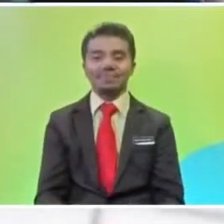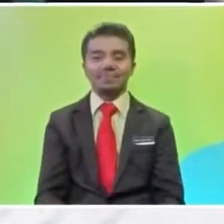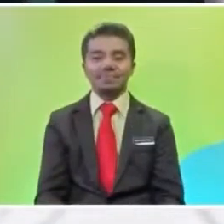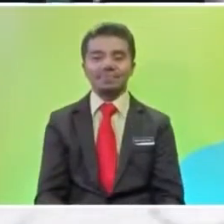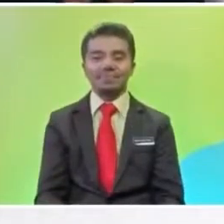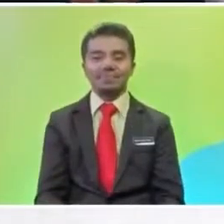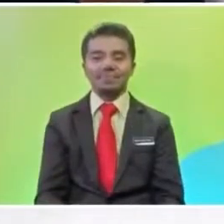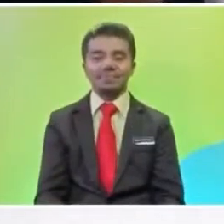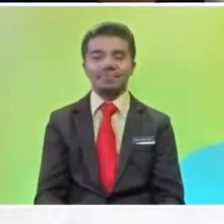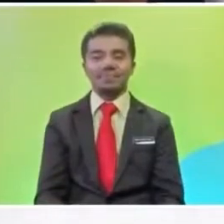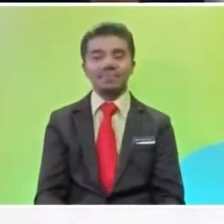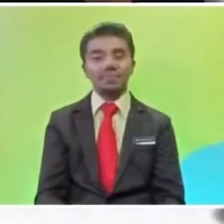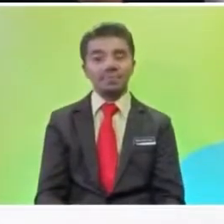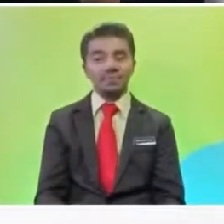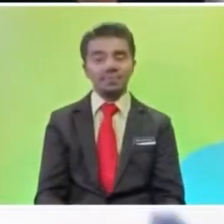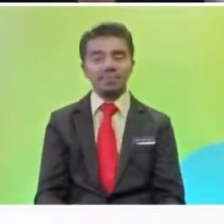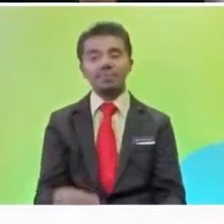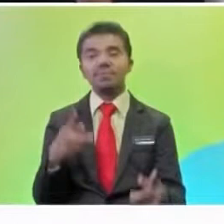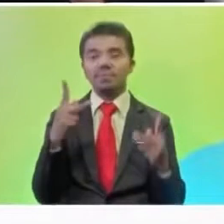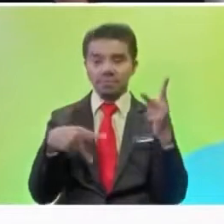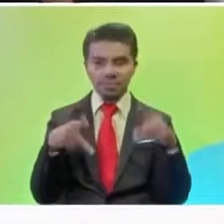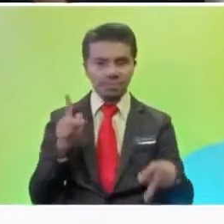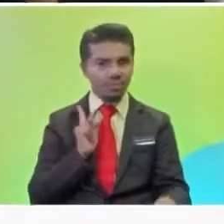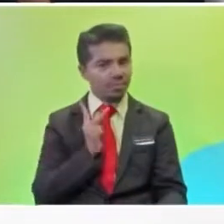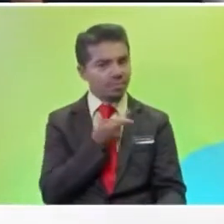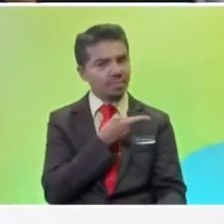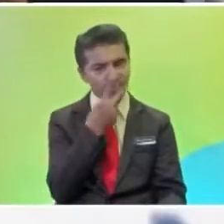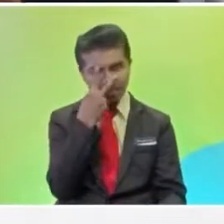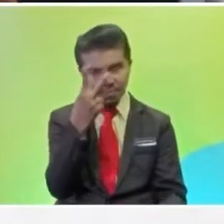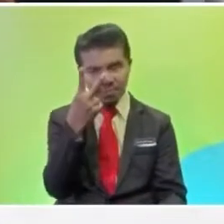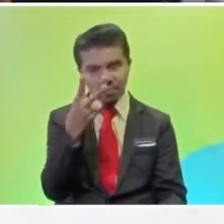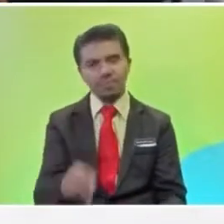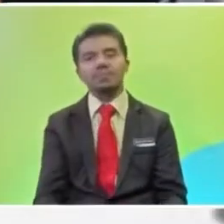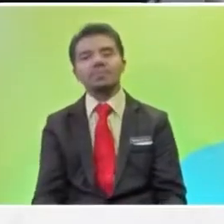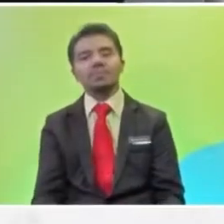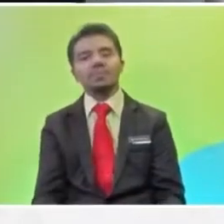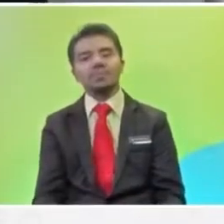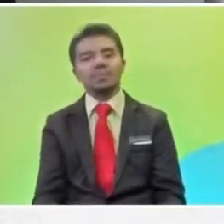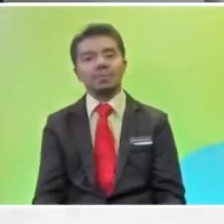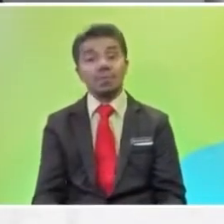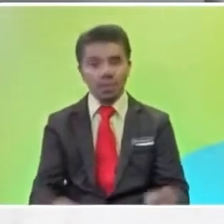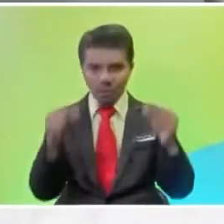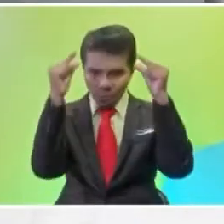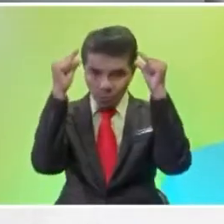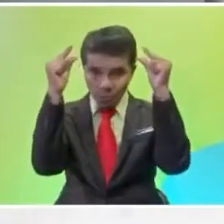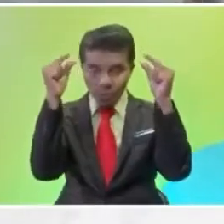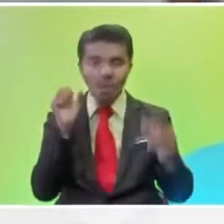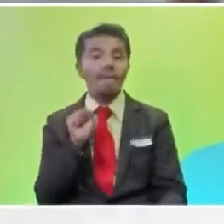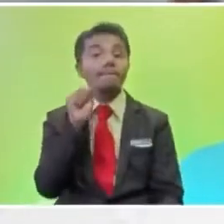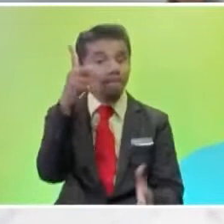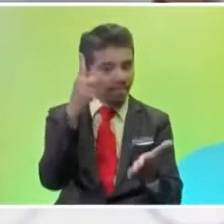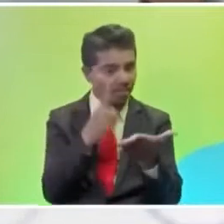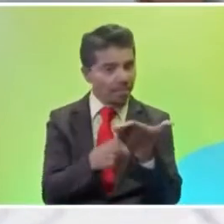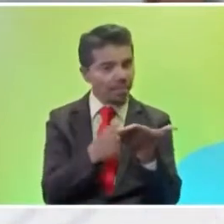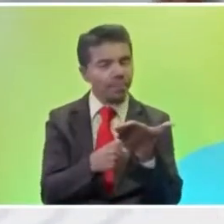halo kita dapat lihat Irfan ketika sesi ini dijalankan kita akan lihat guru memberikan penerangan kepada Muri